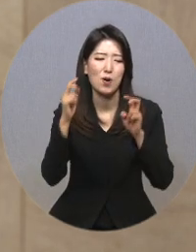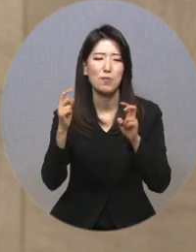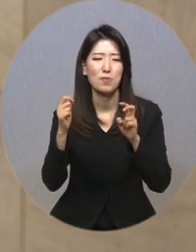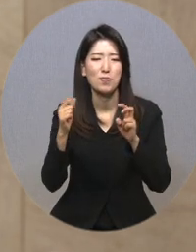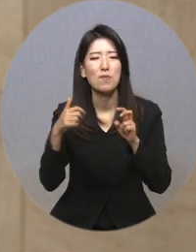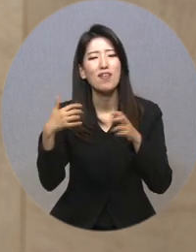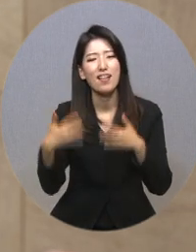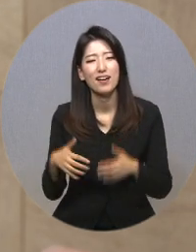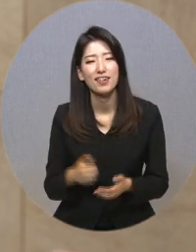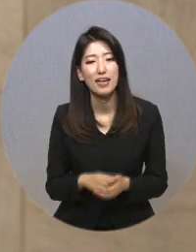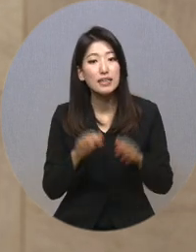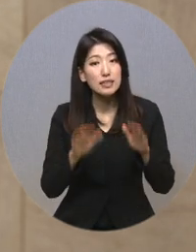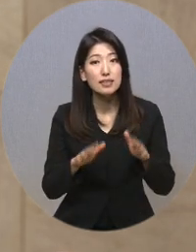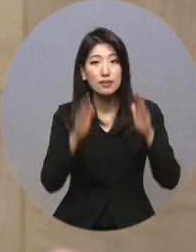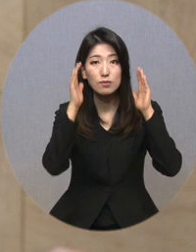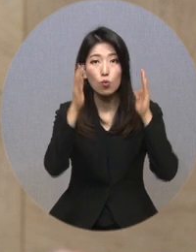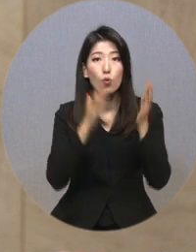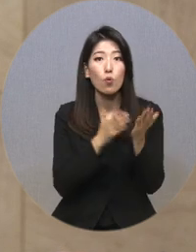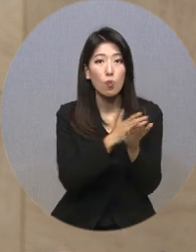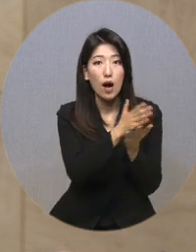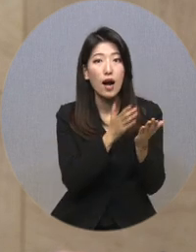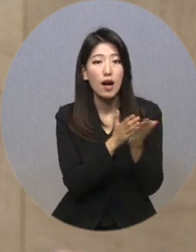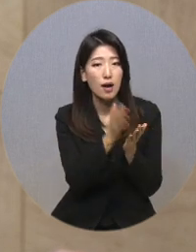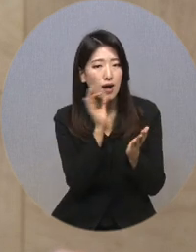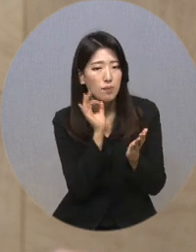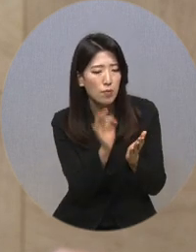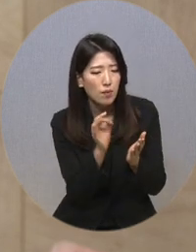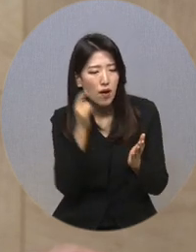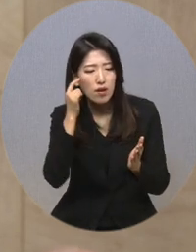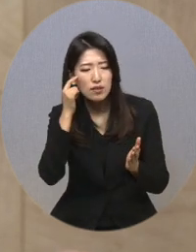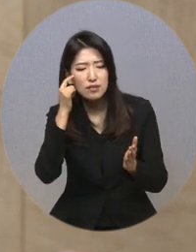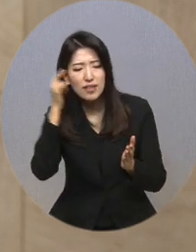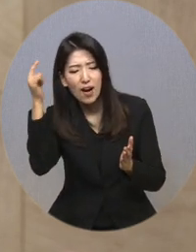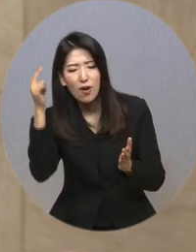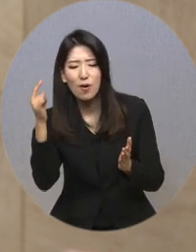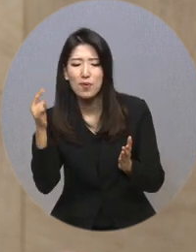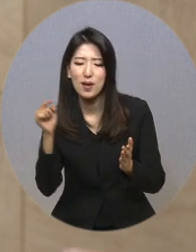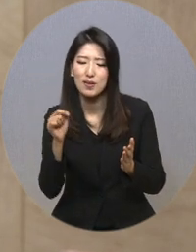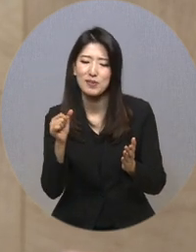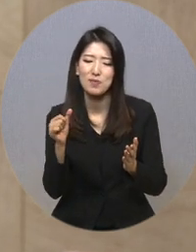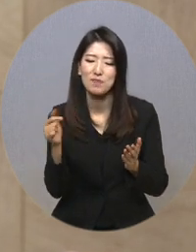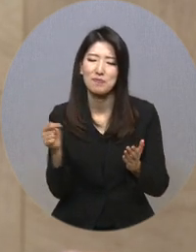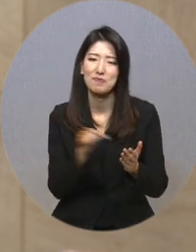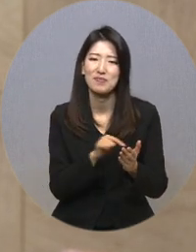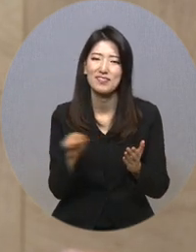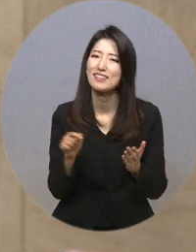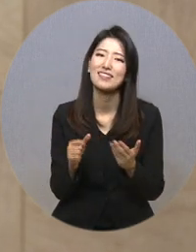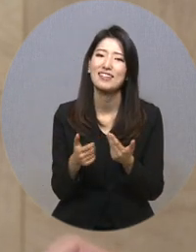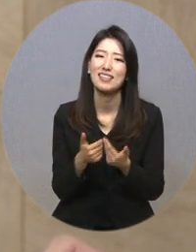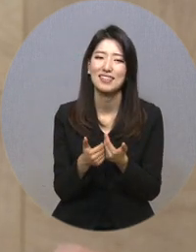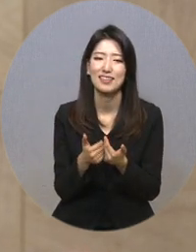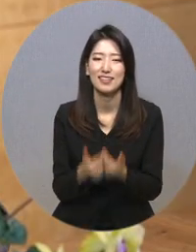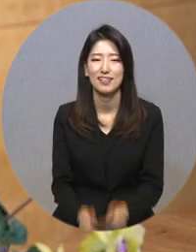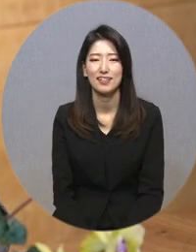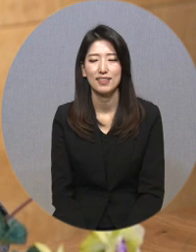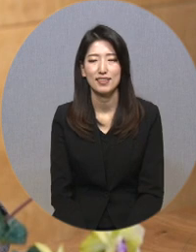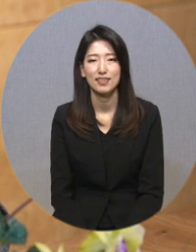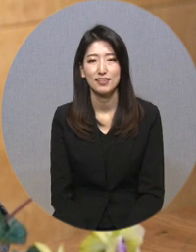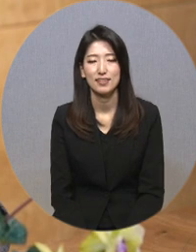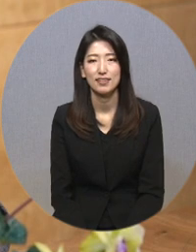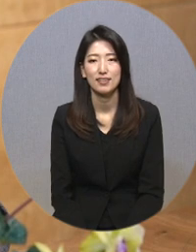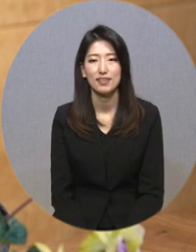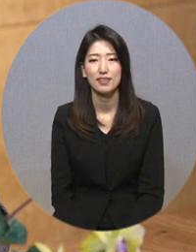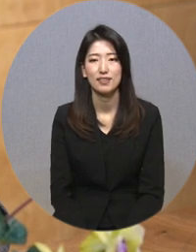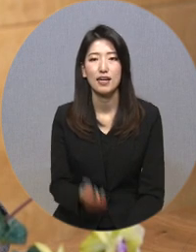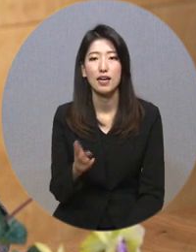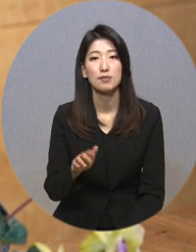과들이 창업하고는 조금 거리가 어려운 하다 보니까 좀 많이 예, 어려웠고요. 네네. 근데 지금은